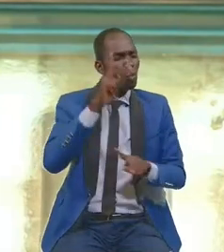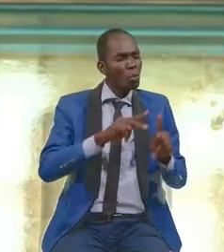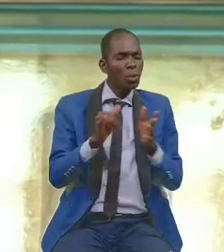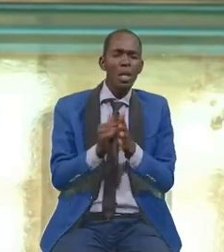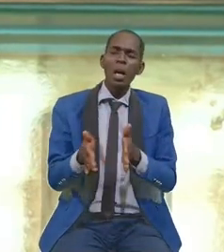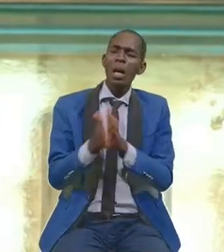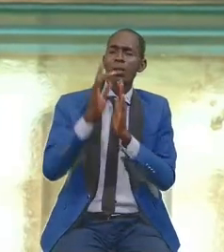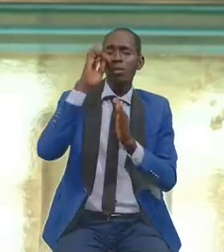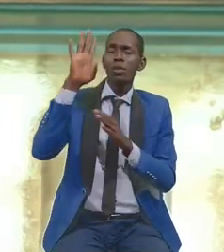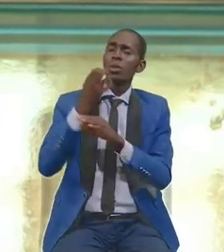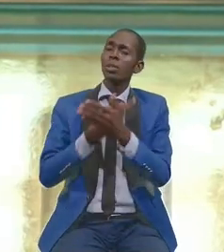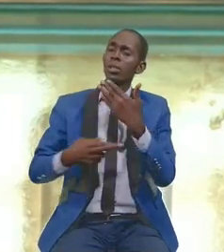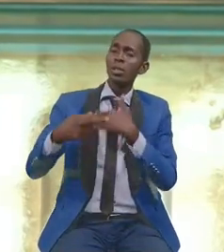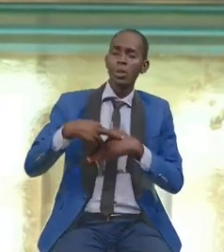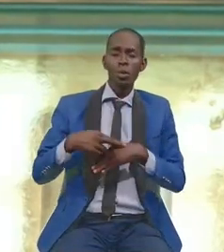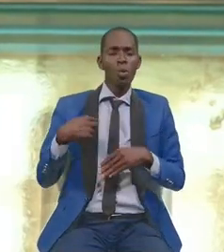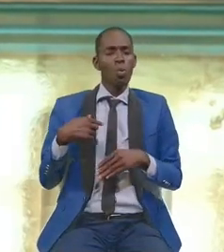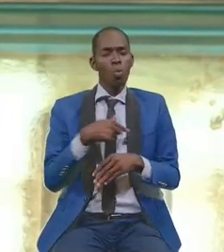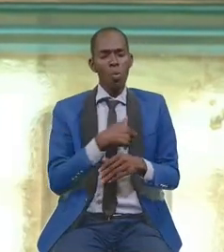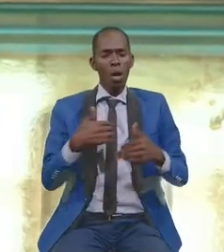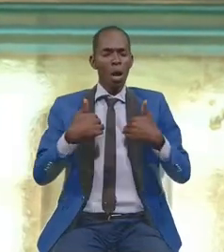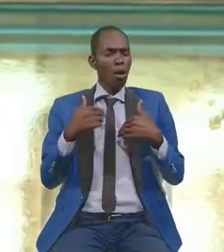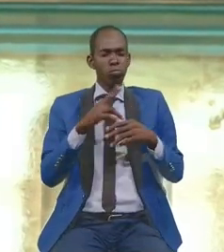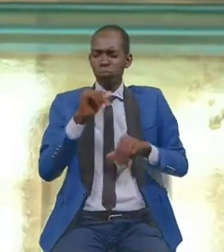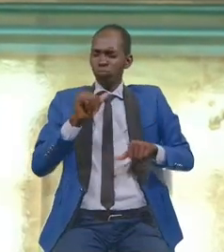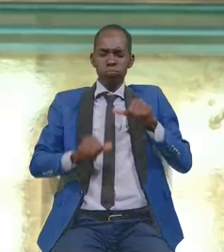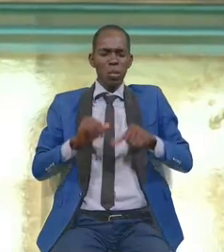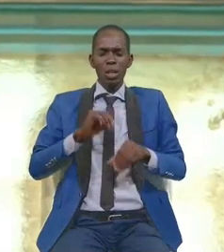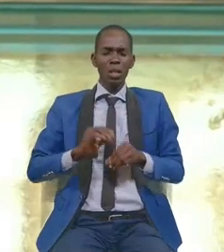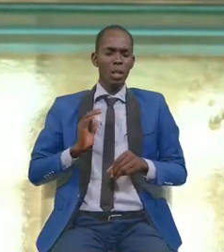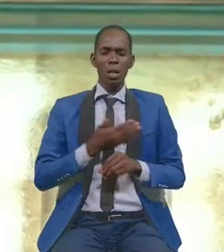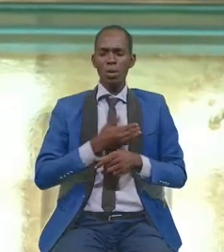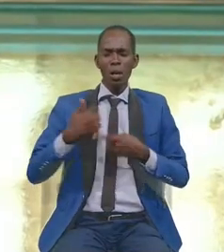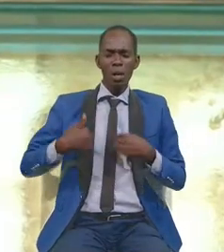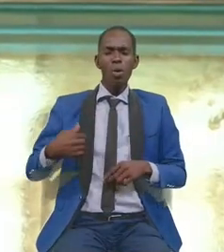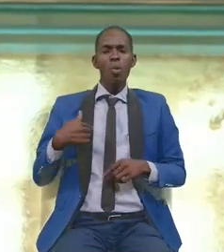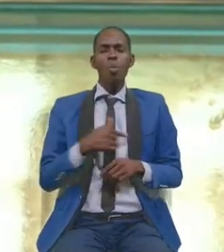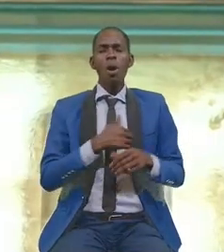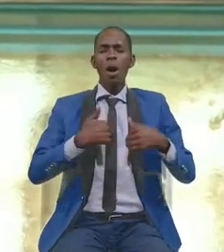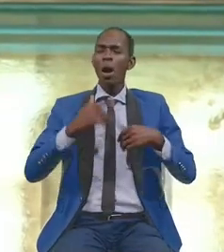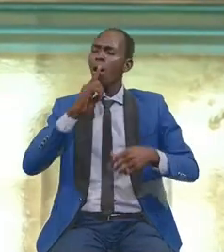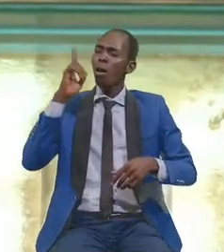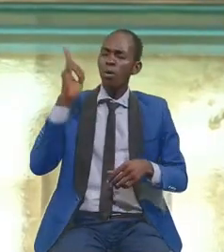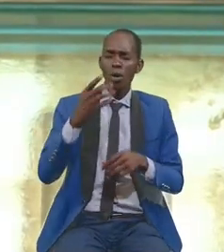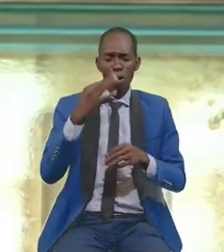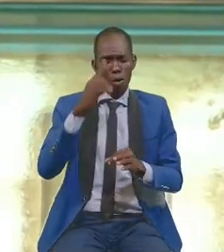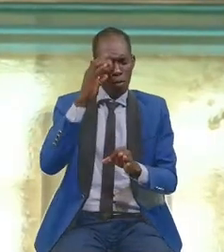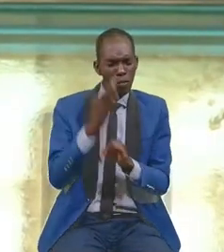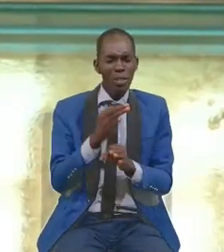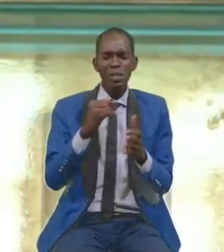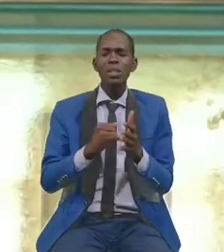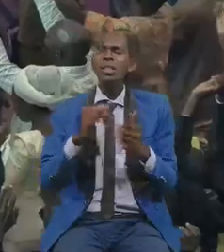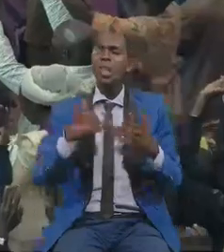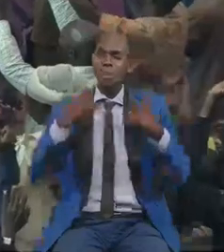restauration. Nous avons sans doute dans notre cœur, nous avons l'assurance de foi que c'est accompli, c'est fait au nom